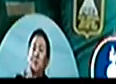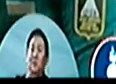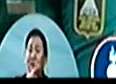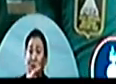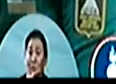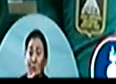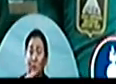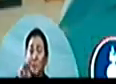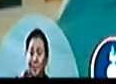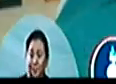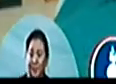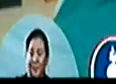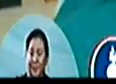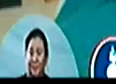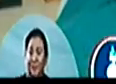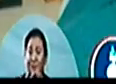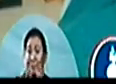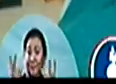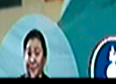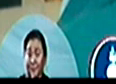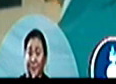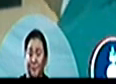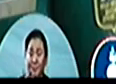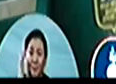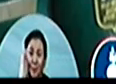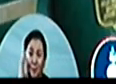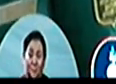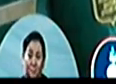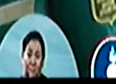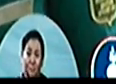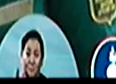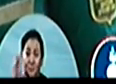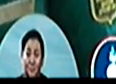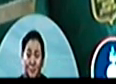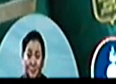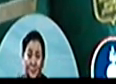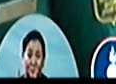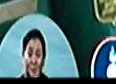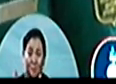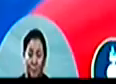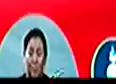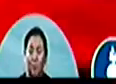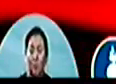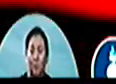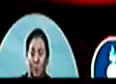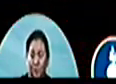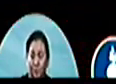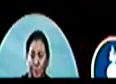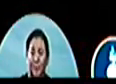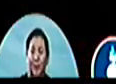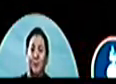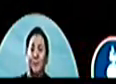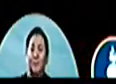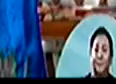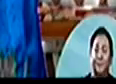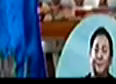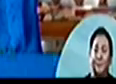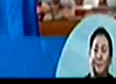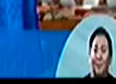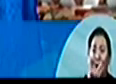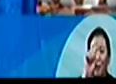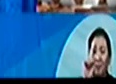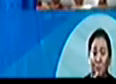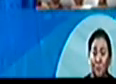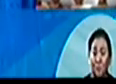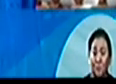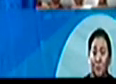албан тушаалтнаас иргэний асуулга асуух эрхийг баталгаажуулах бие даасан хууль гаргана. Иргэддийн итгэж анхан